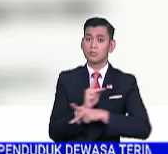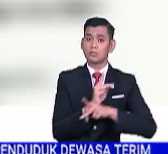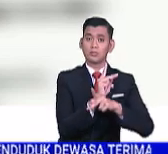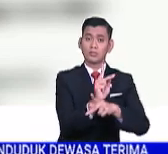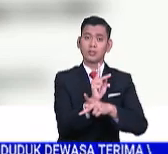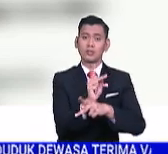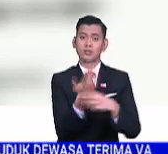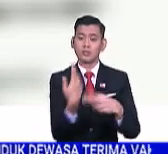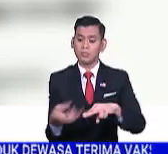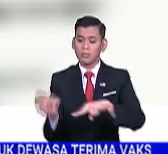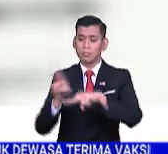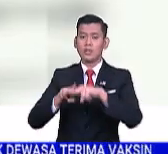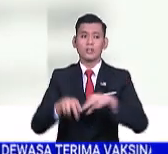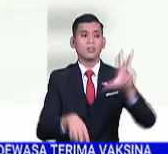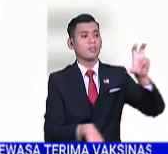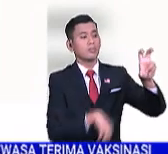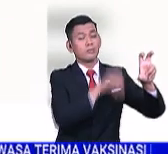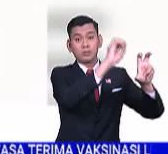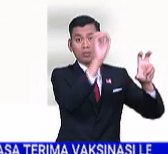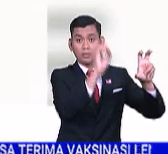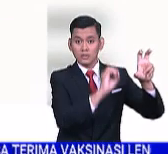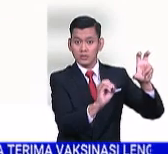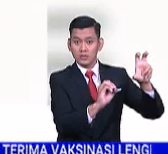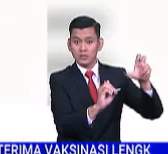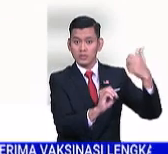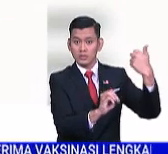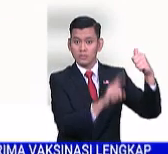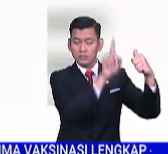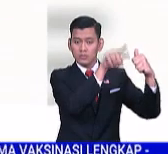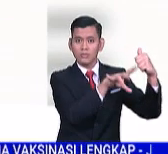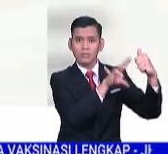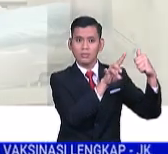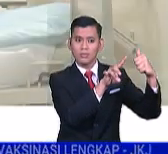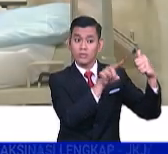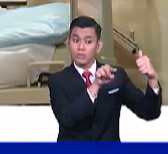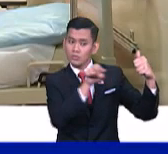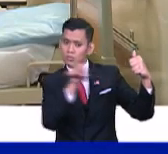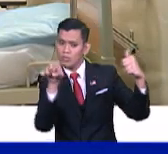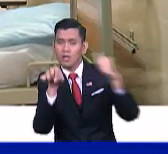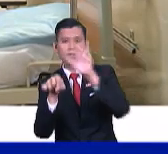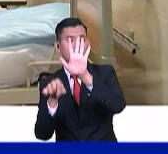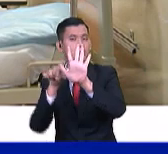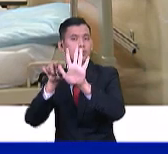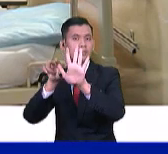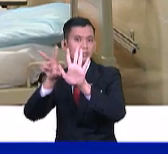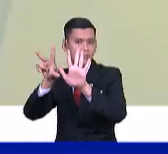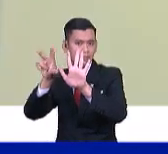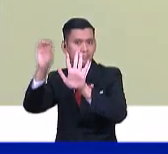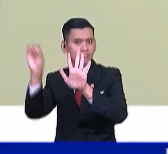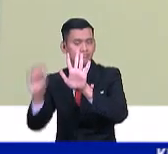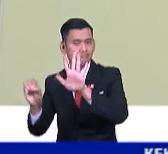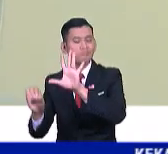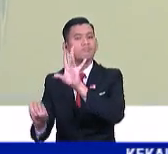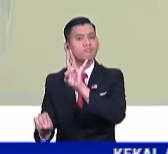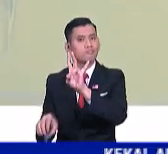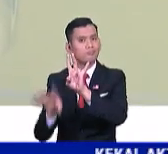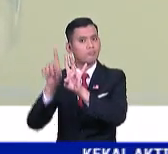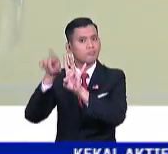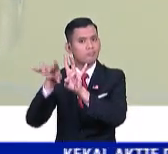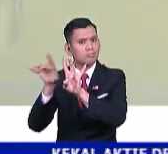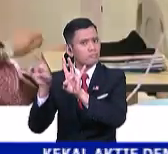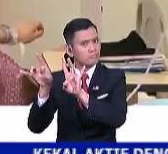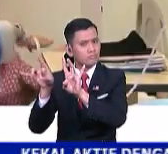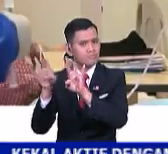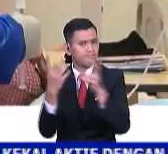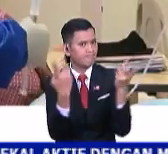meningkat daripada 3% pada 10 Julai kepada 5.3% pada 7 Ogos.